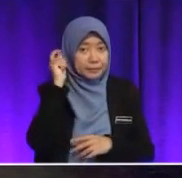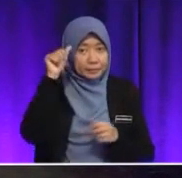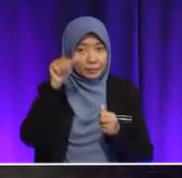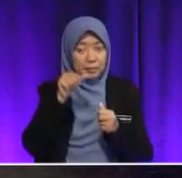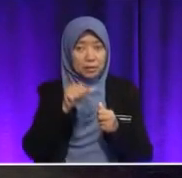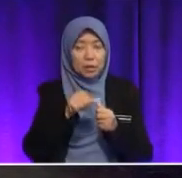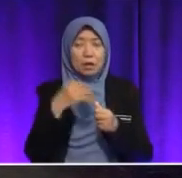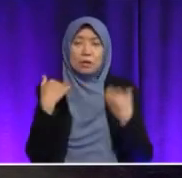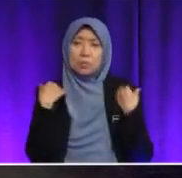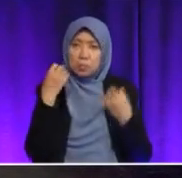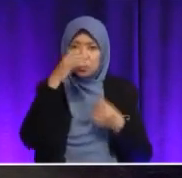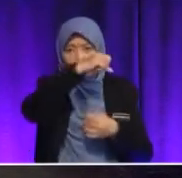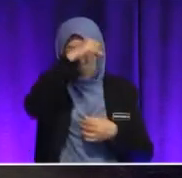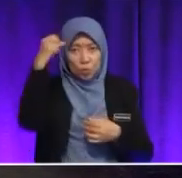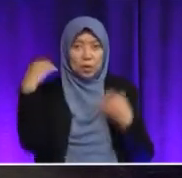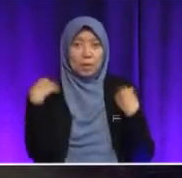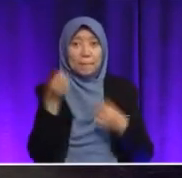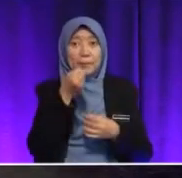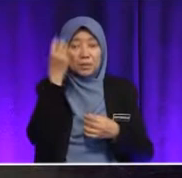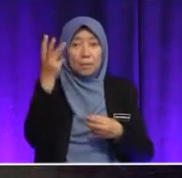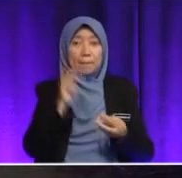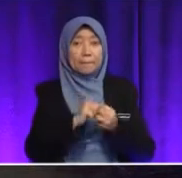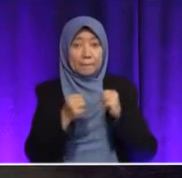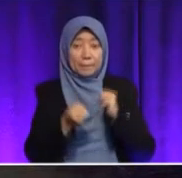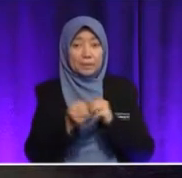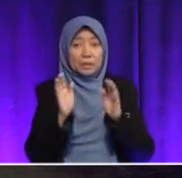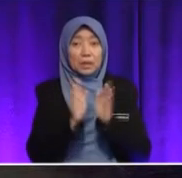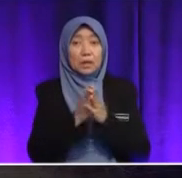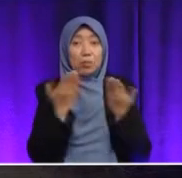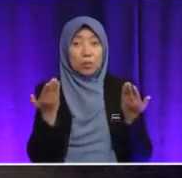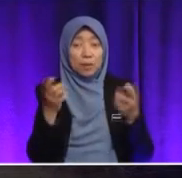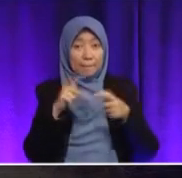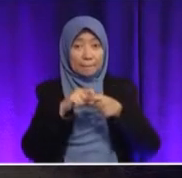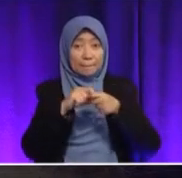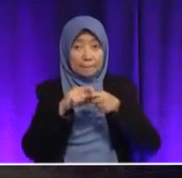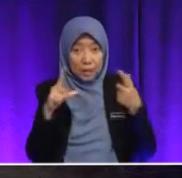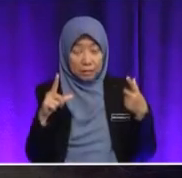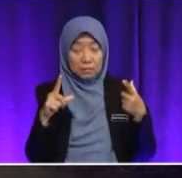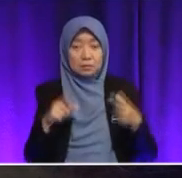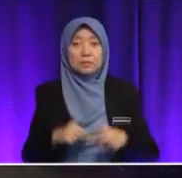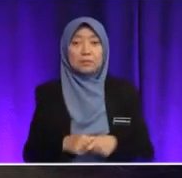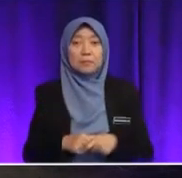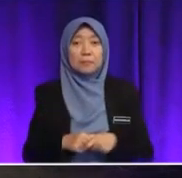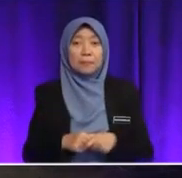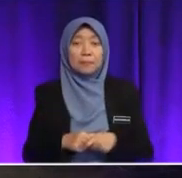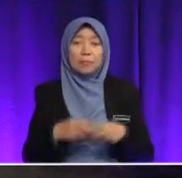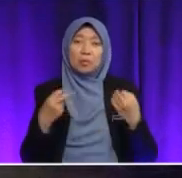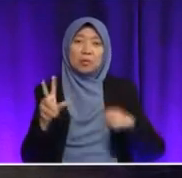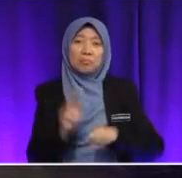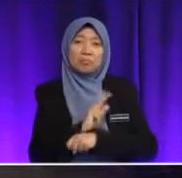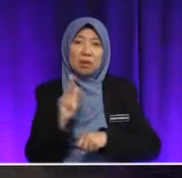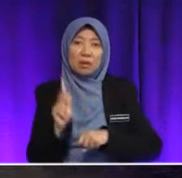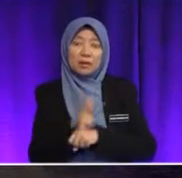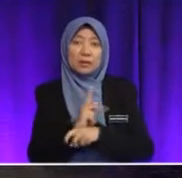emission ada bagi tahu saya ada masalah Na buka apa tuh manggilnya Dia jago yang ini akan masalah ini